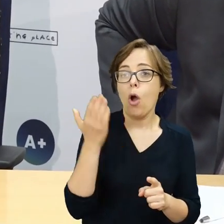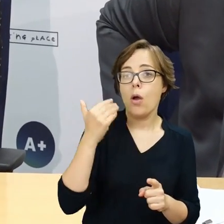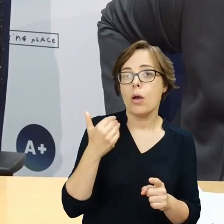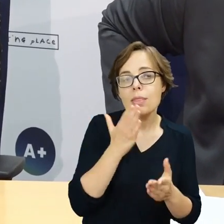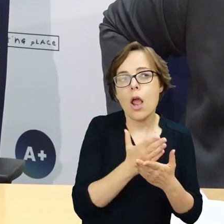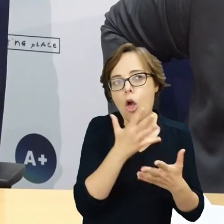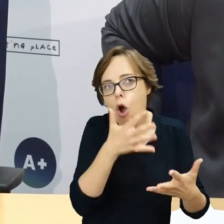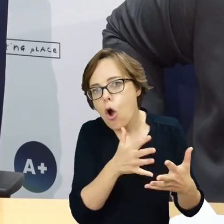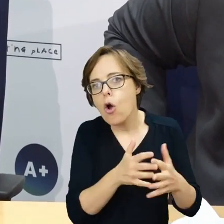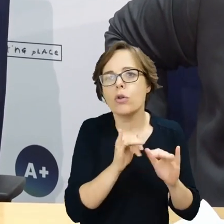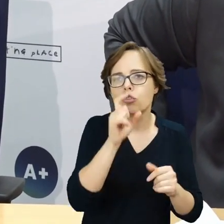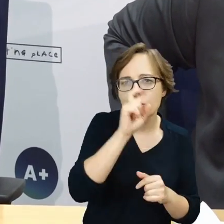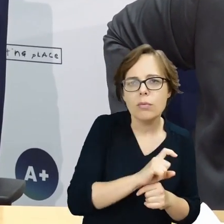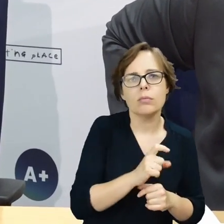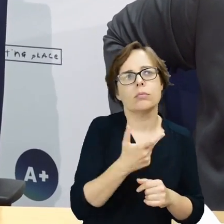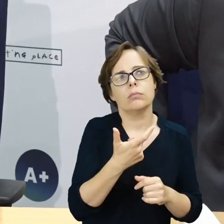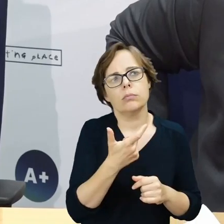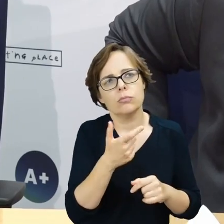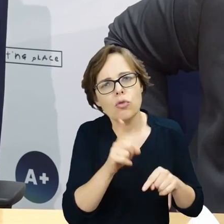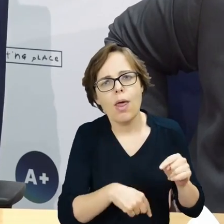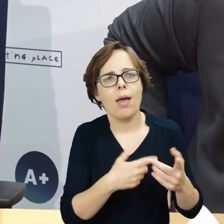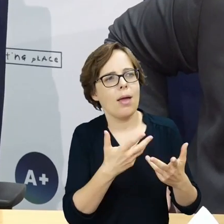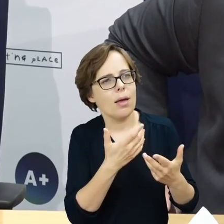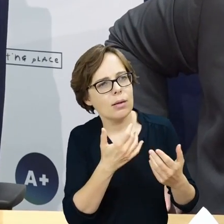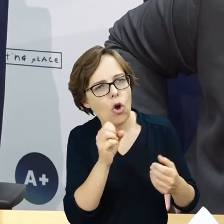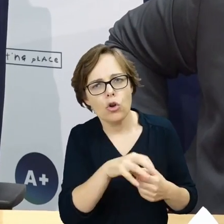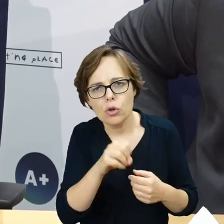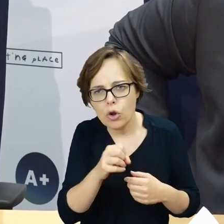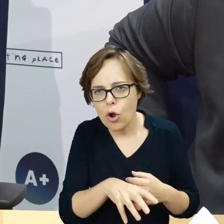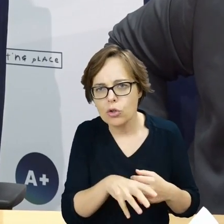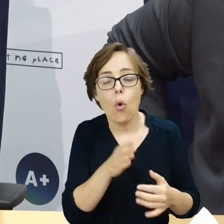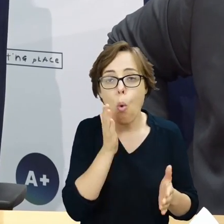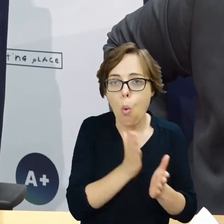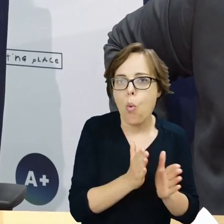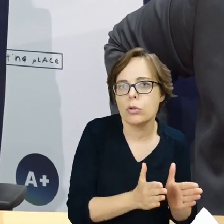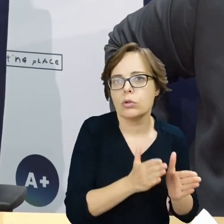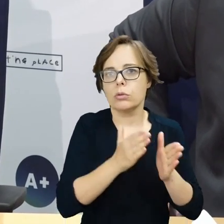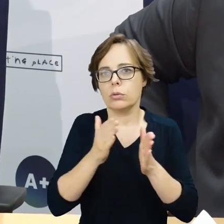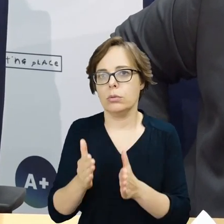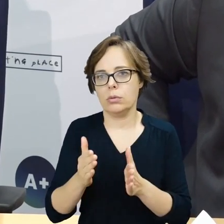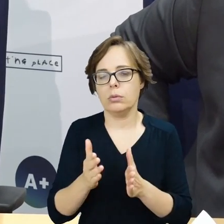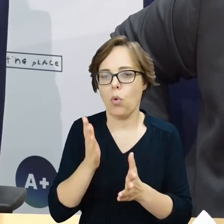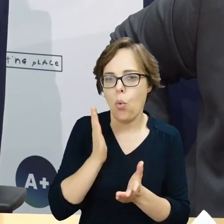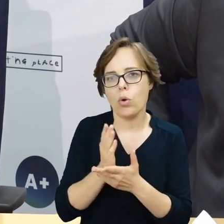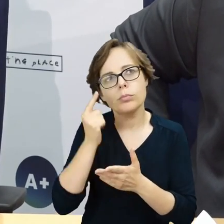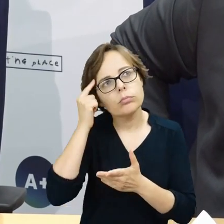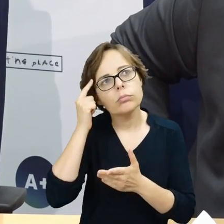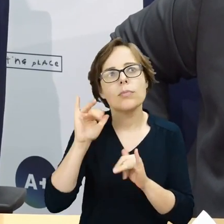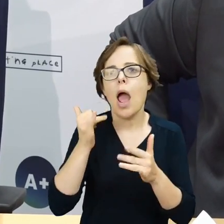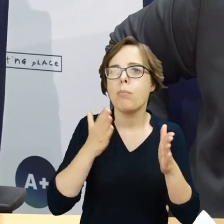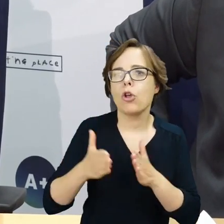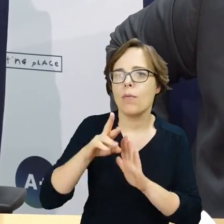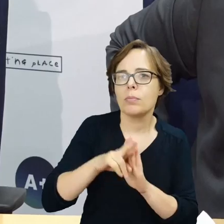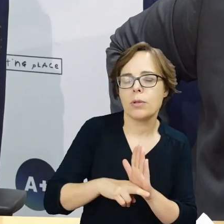tego, jak jest źle i co się pogłębia, że jest źle, do tego, żeby przygotować jakieś przepisy i rozwiązania,